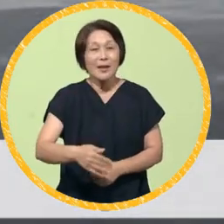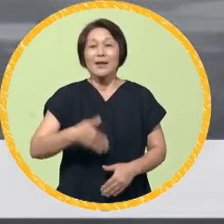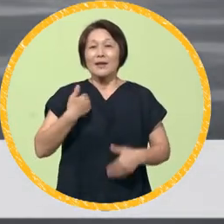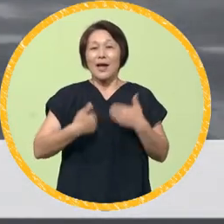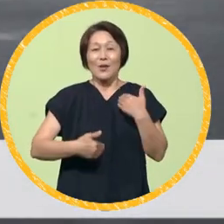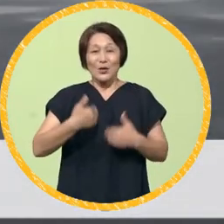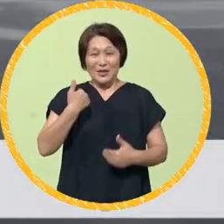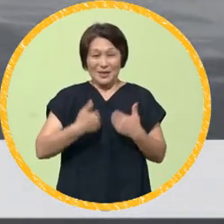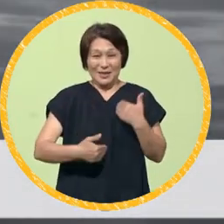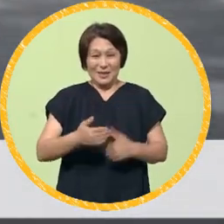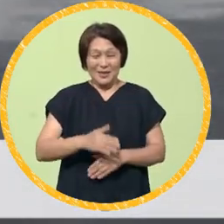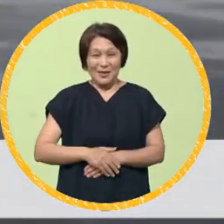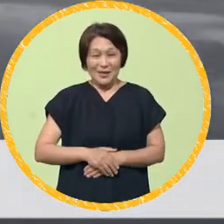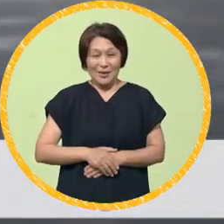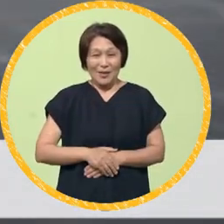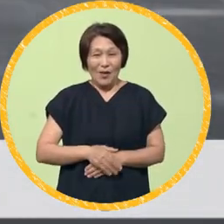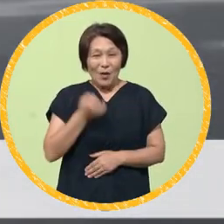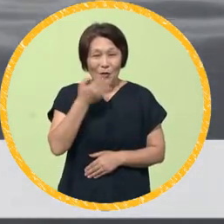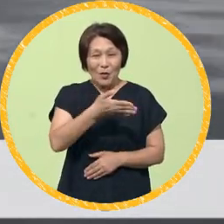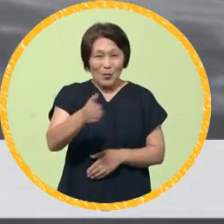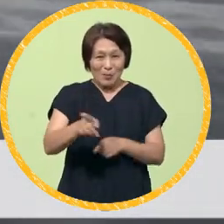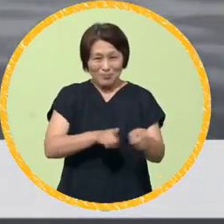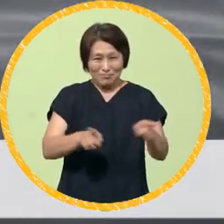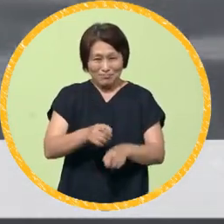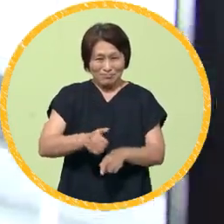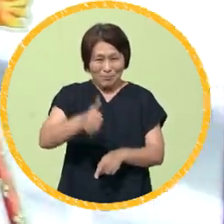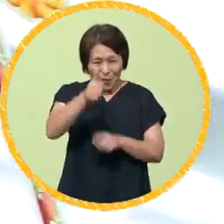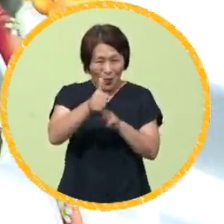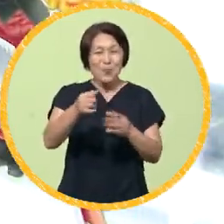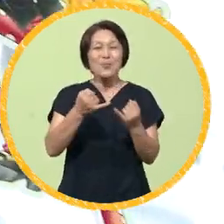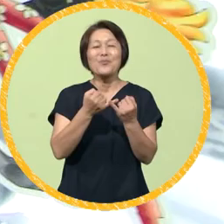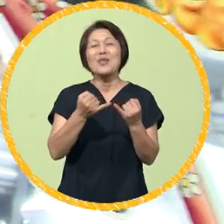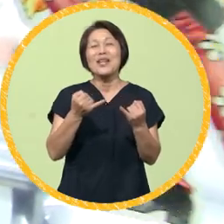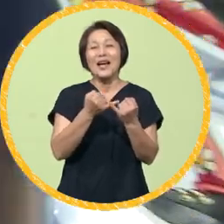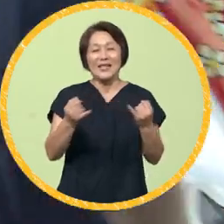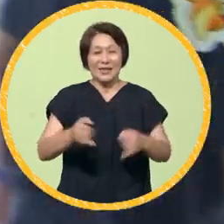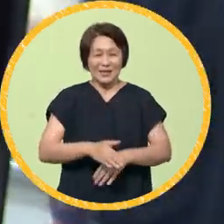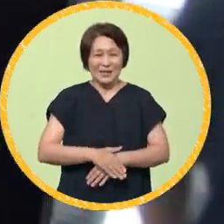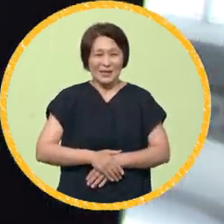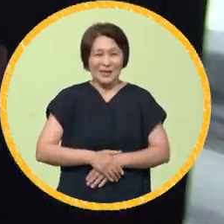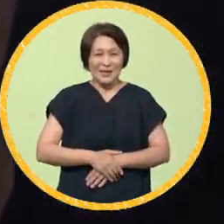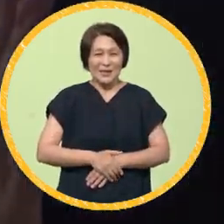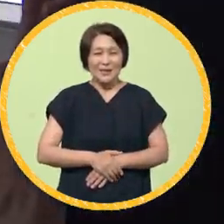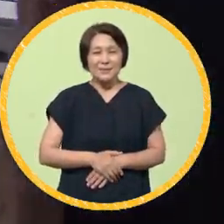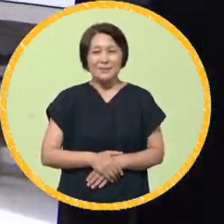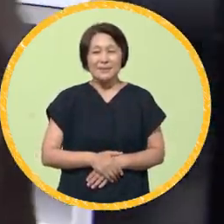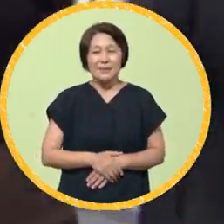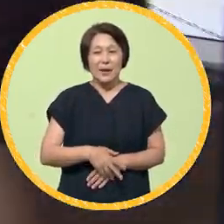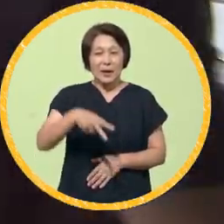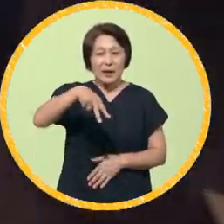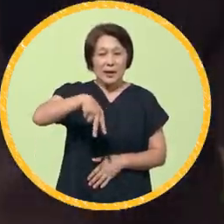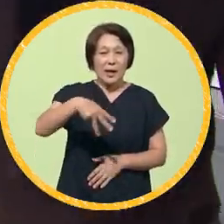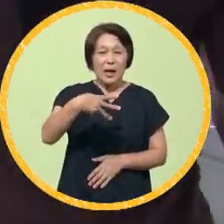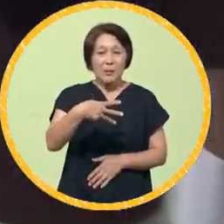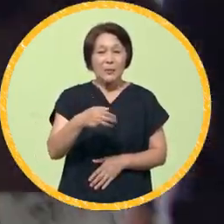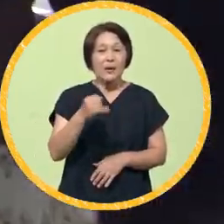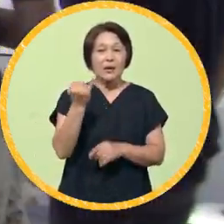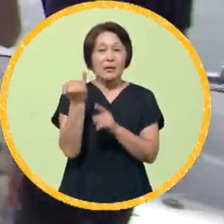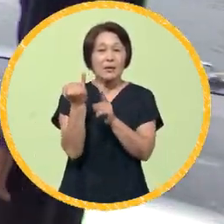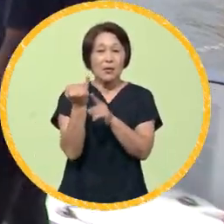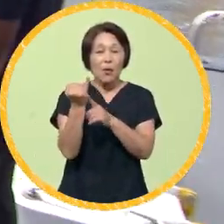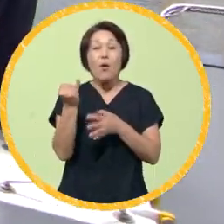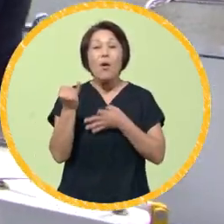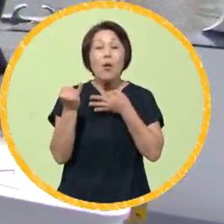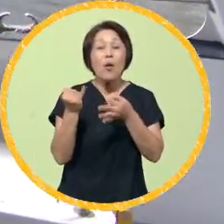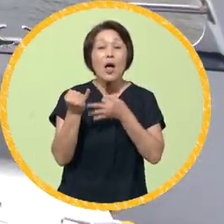い。 本当海賊になった気分でめちゃくちゃテンション上がります。 ナミとか、あ、ナミの声もだ。 そうなん